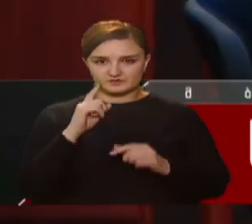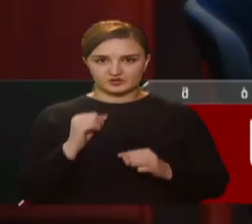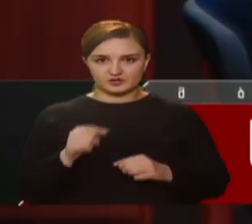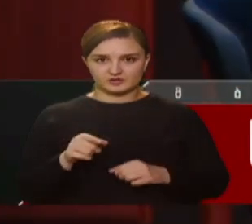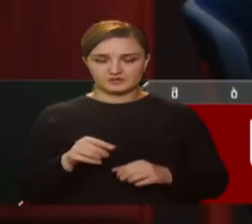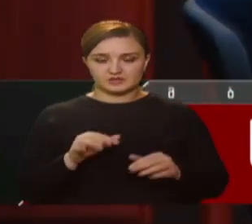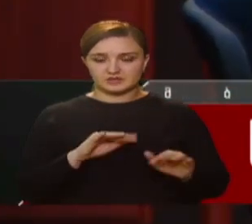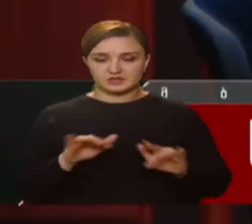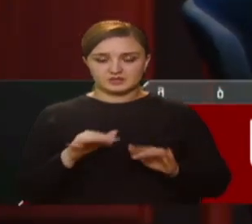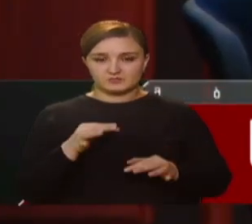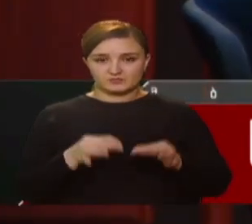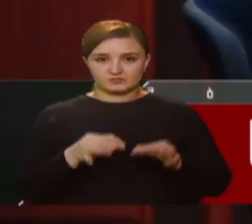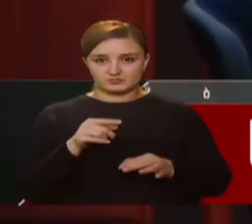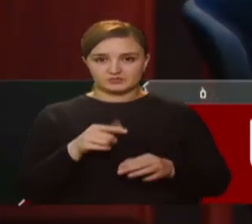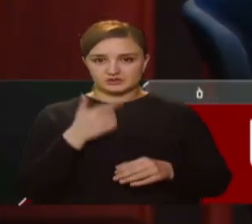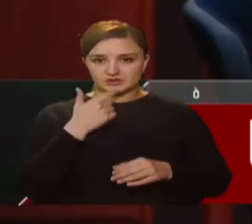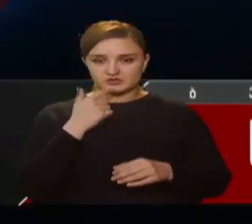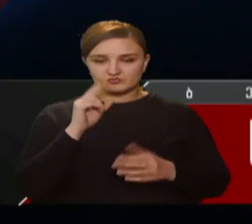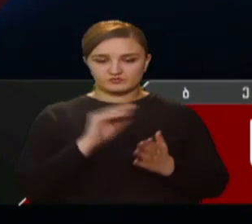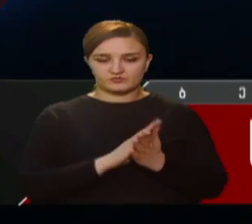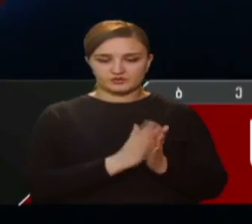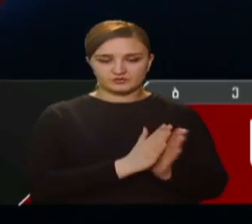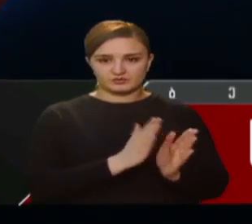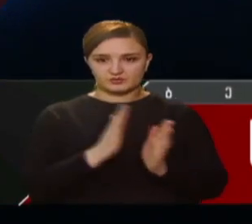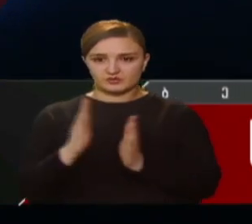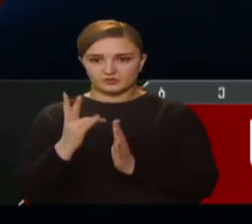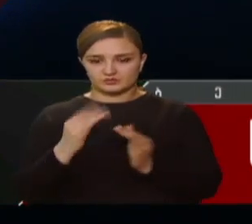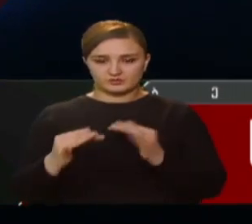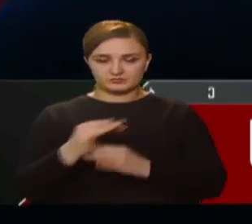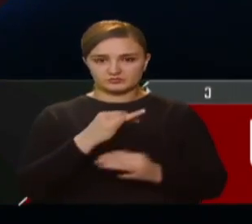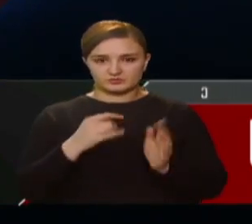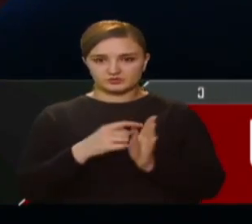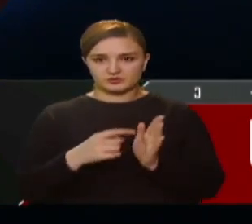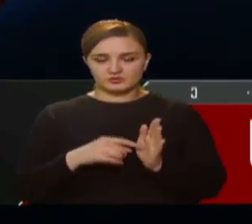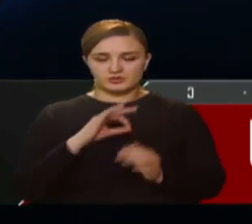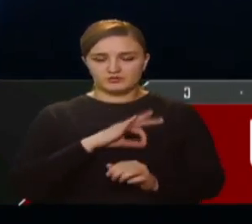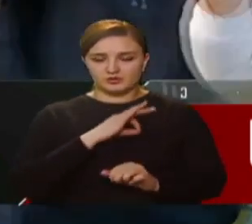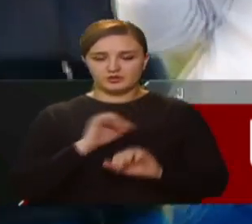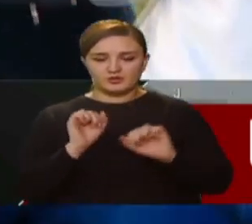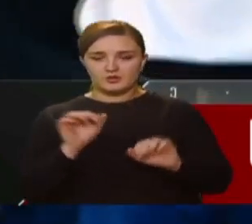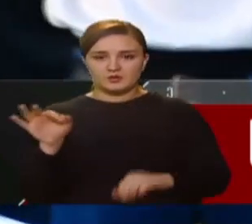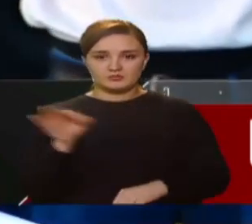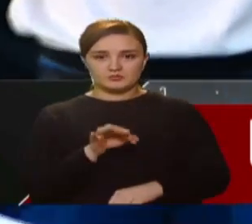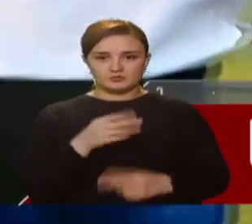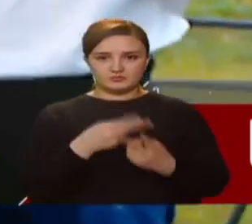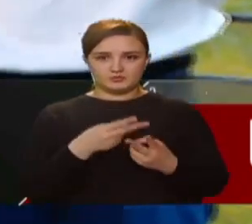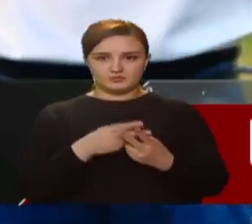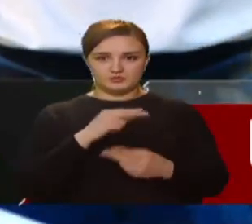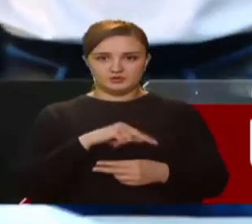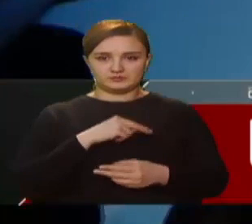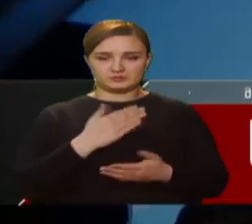Სასამართლო პროცესზე, სადაც მიხეილ სააკაშვილის სასჯელის გადავადებაზე უნდა იმსჯელონ, ადვოკატების მოპასუხე მხარე პენიტენციური სამსახურია.